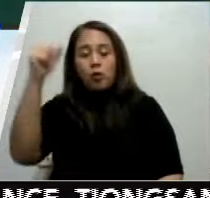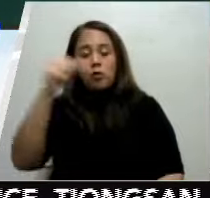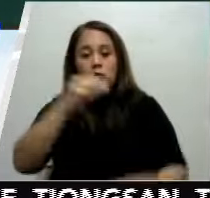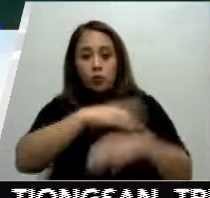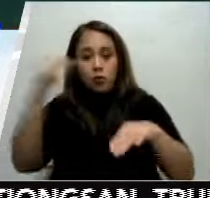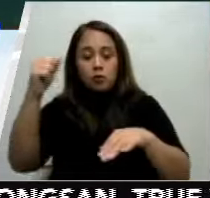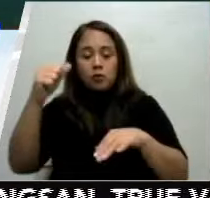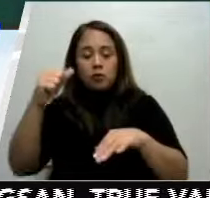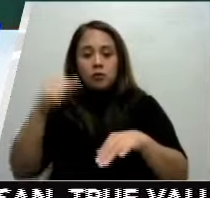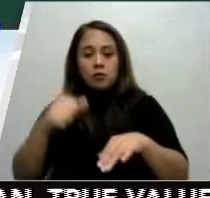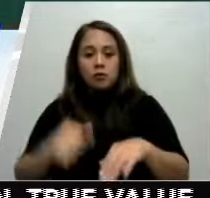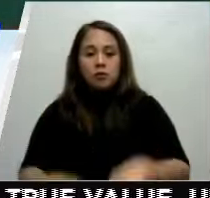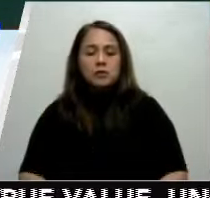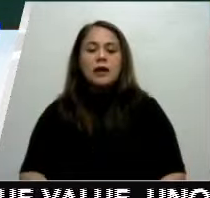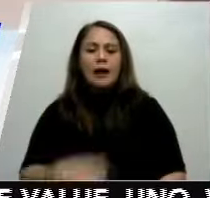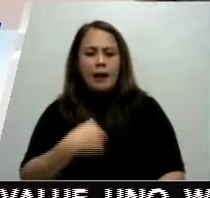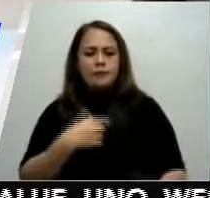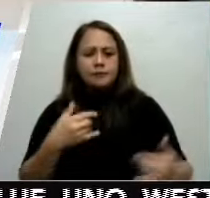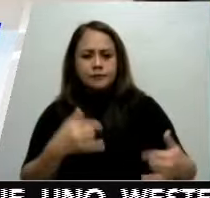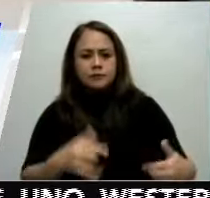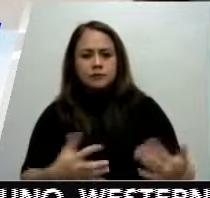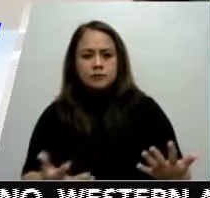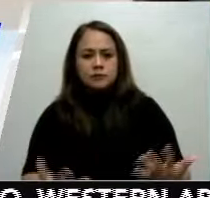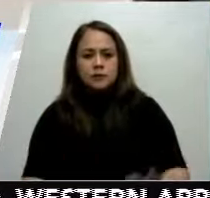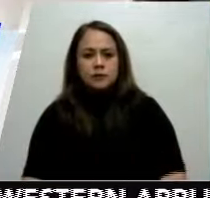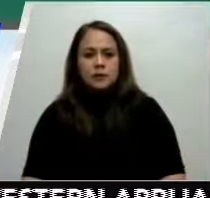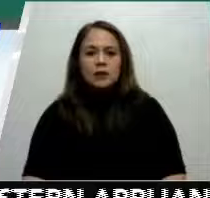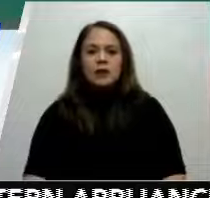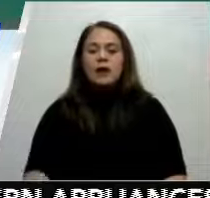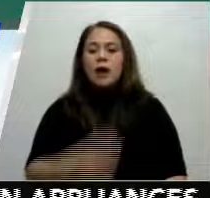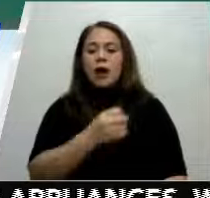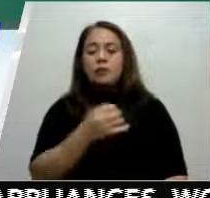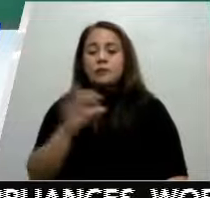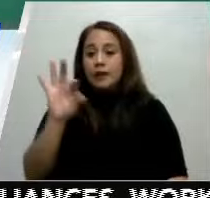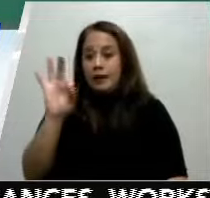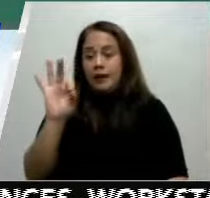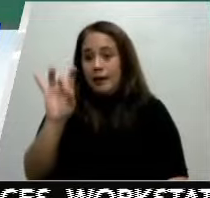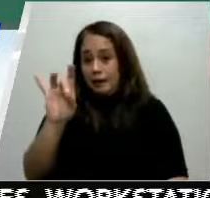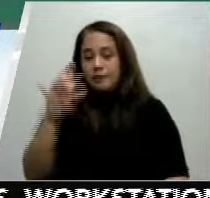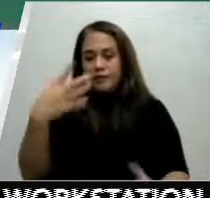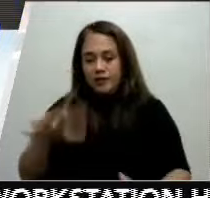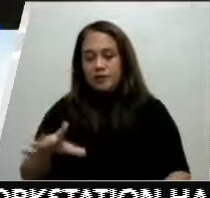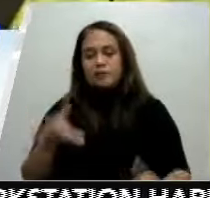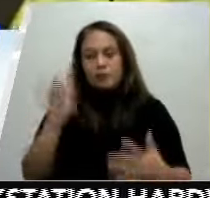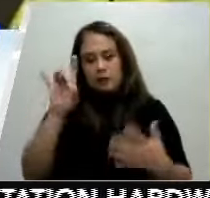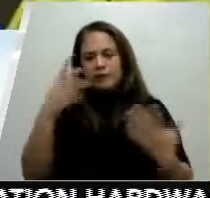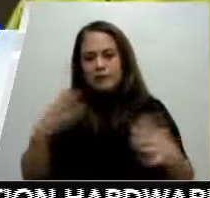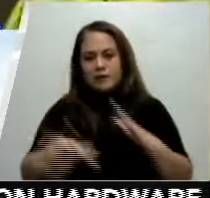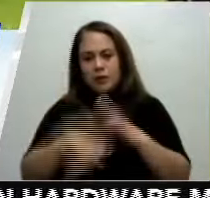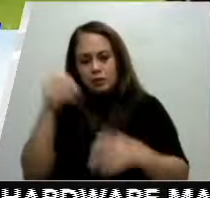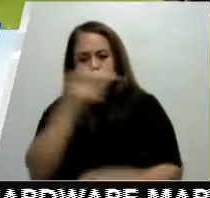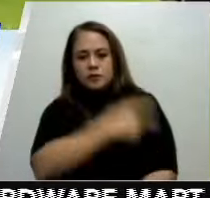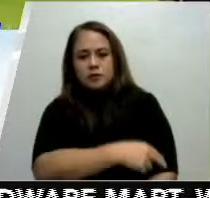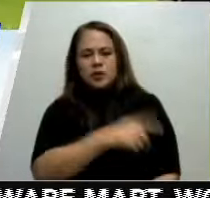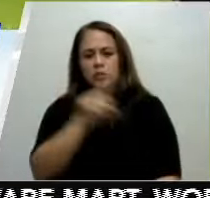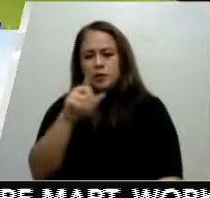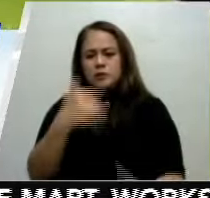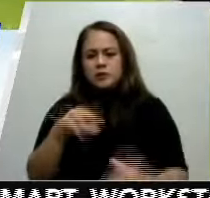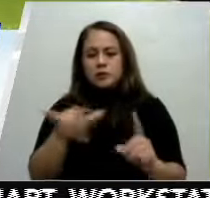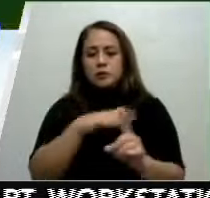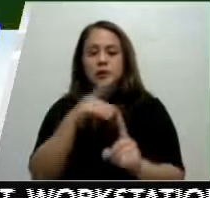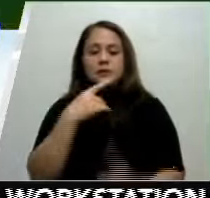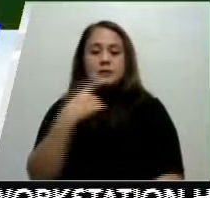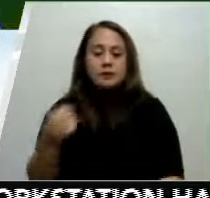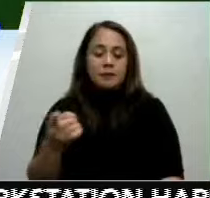mang nasugatan sa pagsabog. Walo ang nakalabas na ng ospital habang ang isa ay patuloy pang inoobserbahan. Ayon sa Eastern Police District,